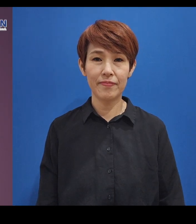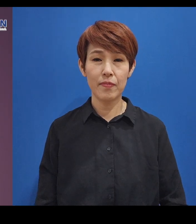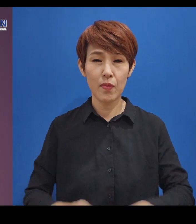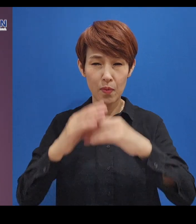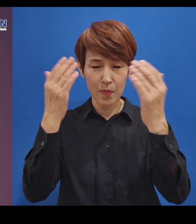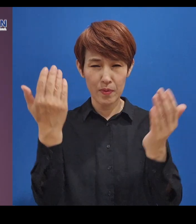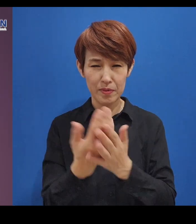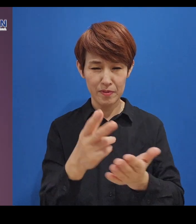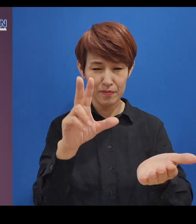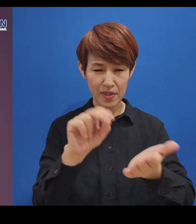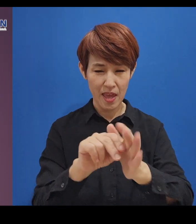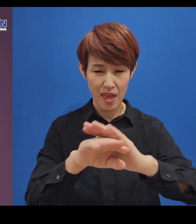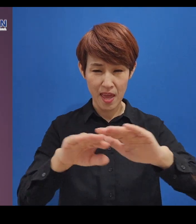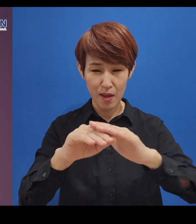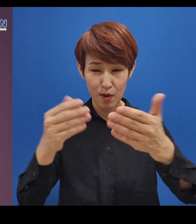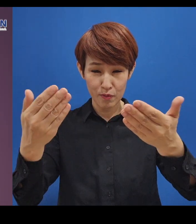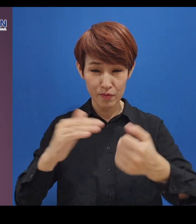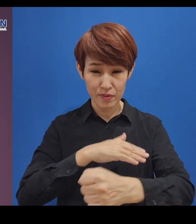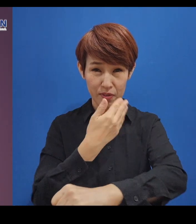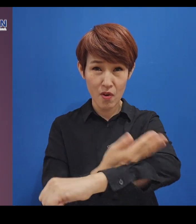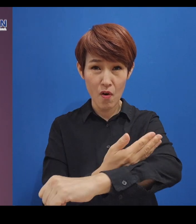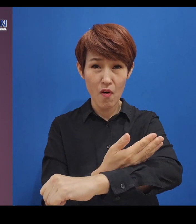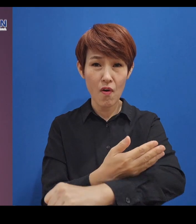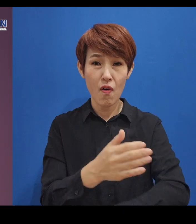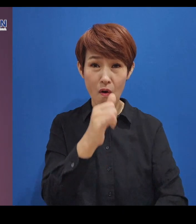모든 꼬인 문제를 풀 능력이 있어요.